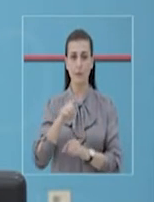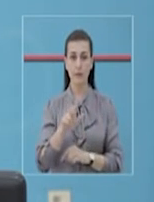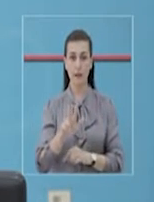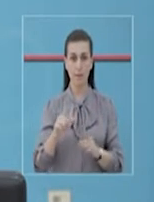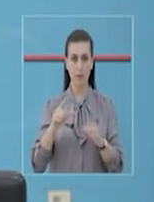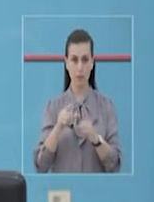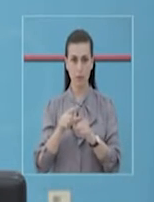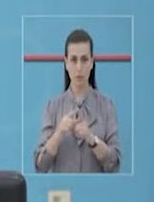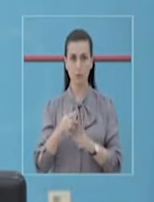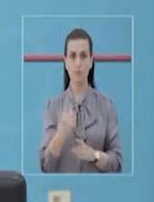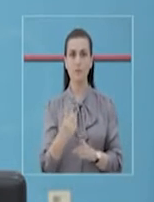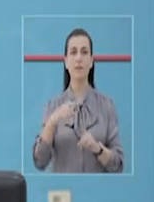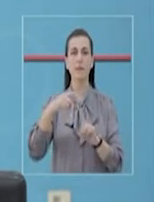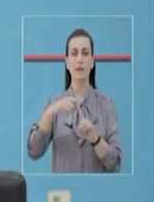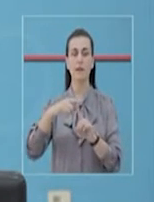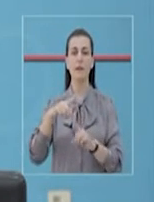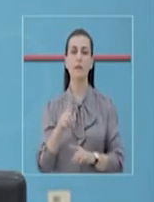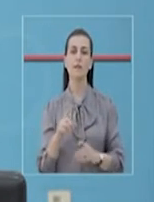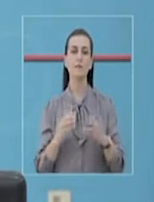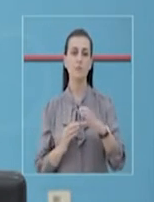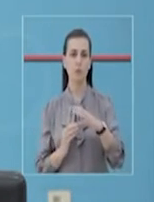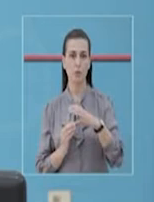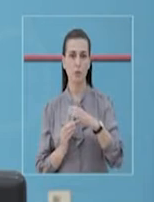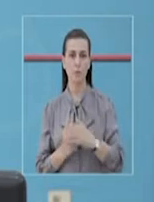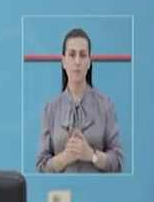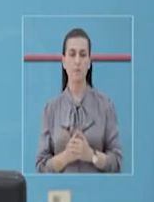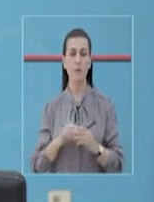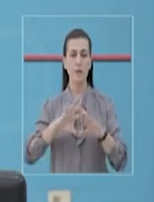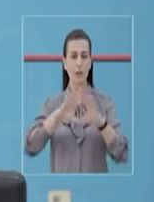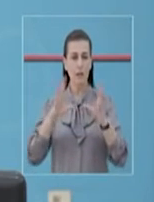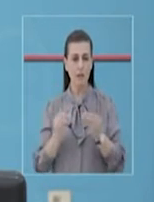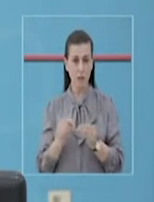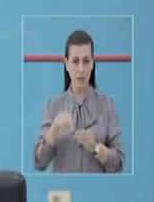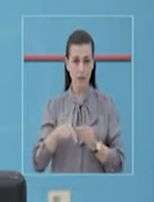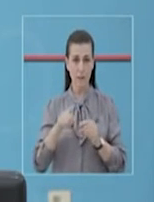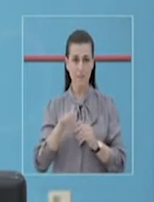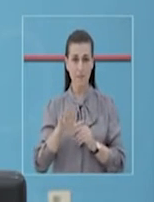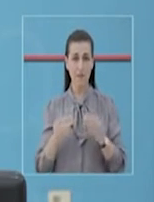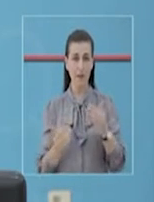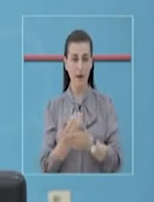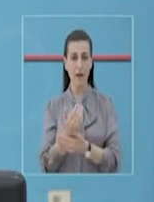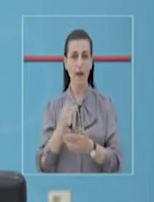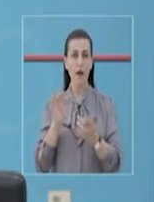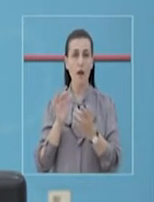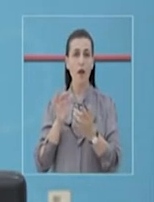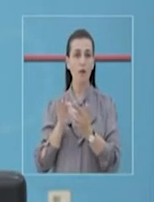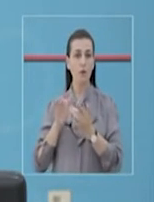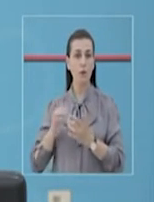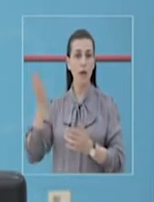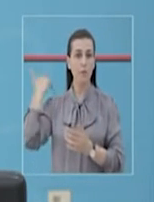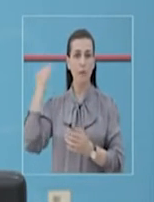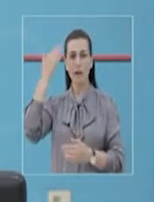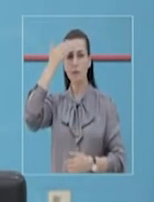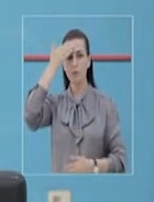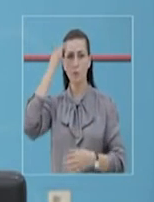nga Durrësi, 1 Tiranë, 1 Shkodër. Të gjithë rastet e konfirmuara janë kontakte të personave të